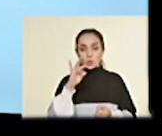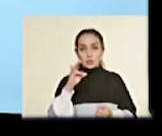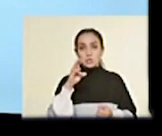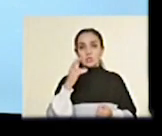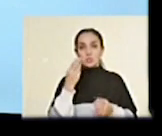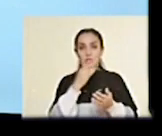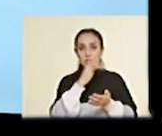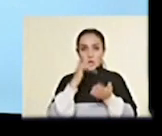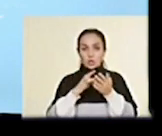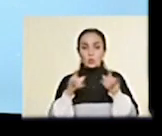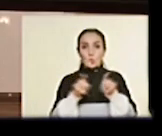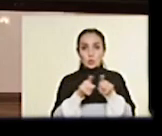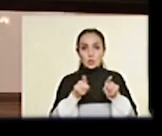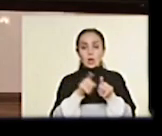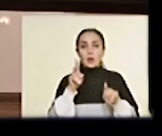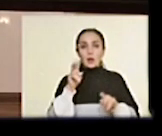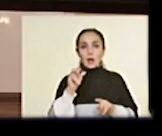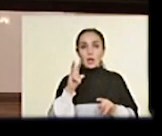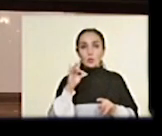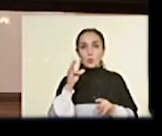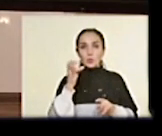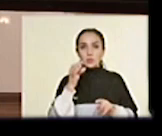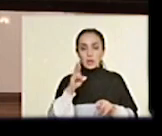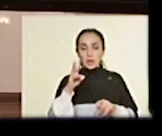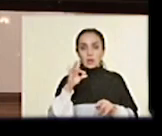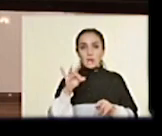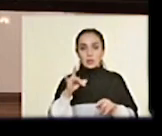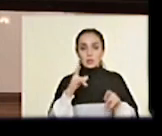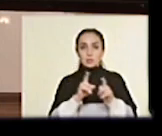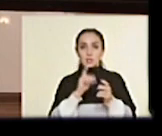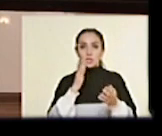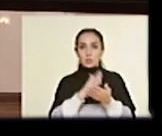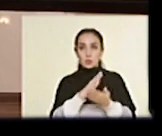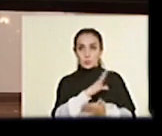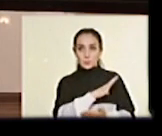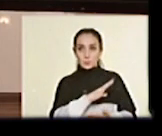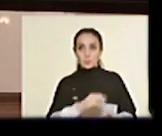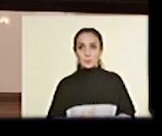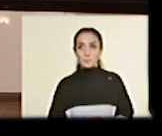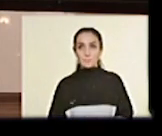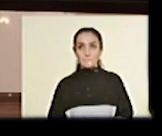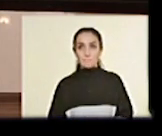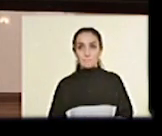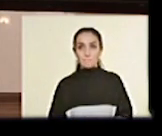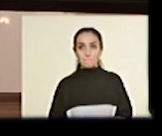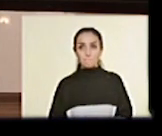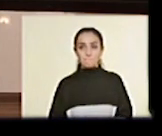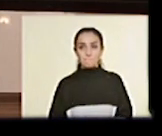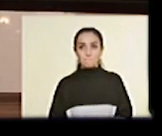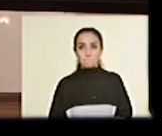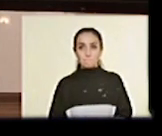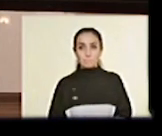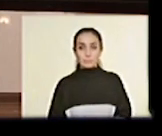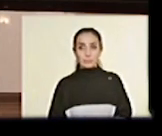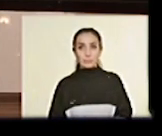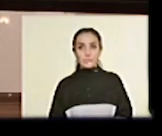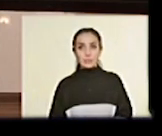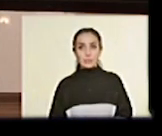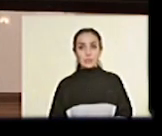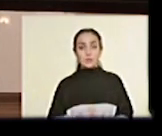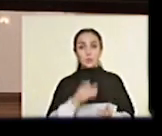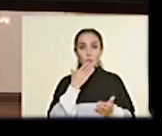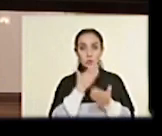shaharlariga o'xshash koloniyalar tashkil topa boshladi. Mana tasvirdan e'tibor bersangiz, albatta